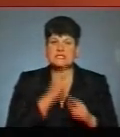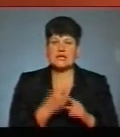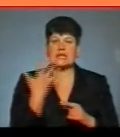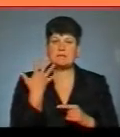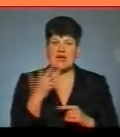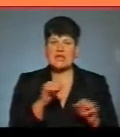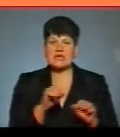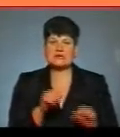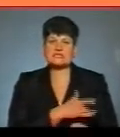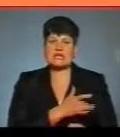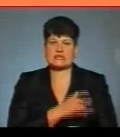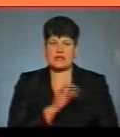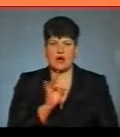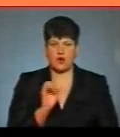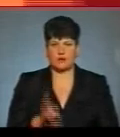коментар.